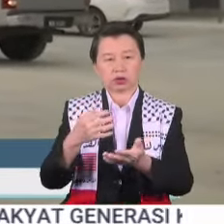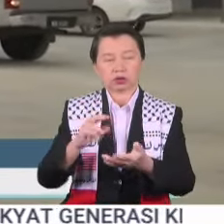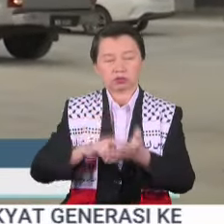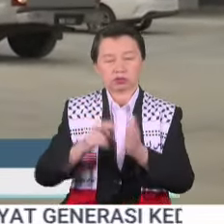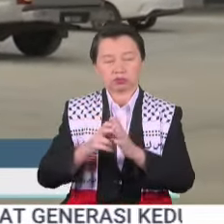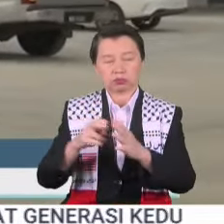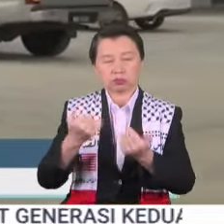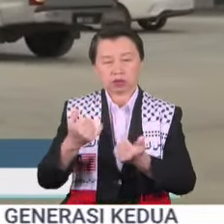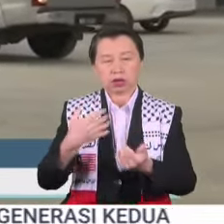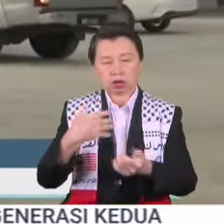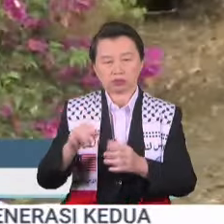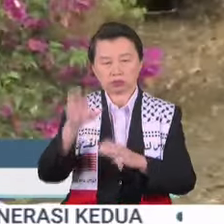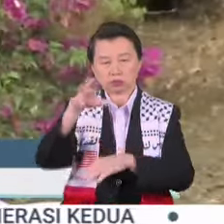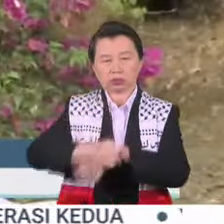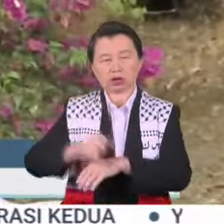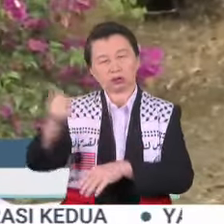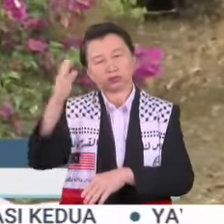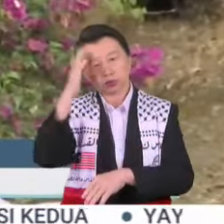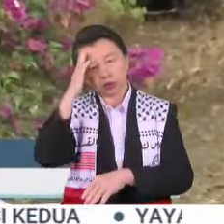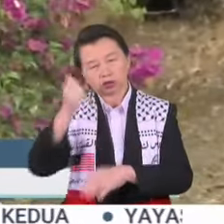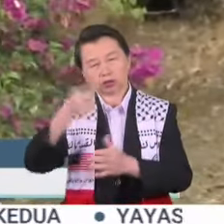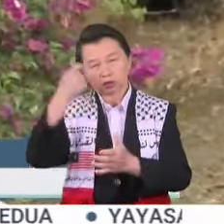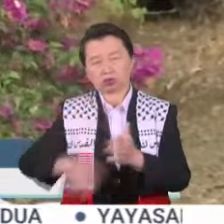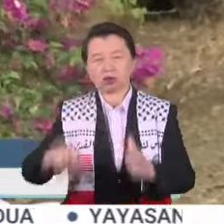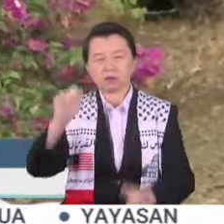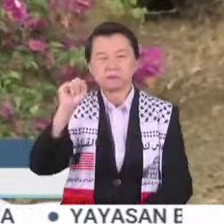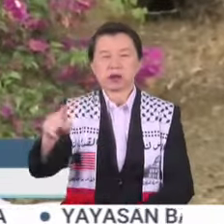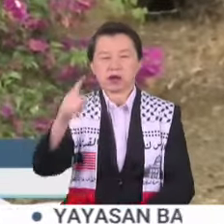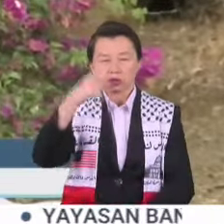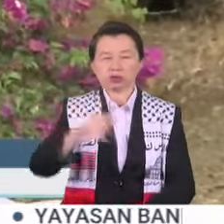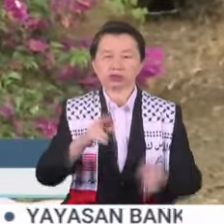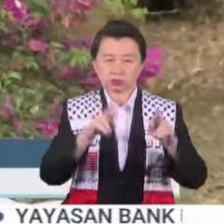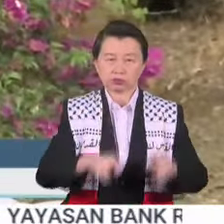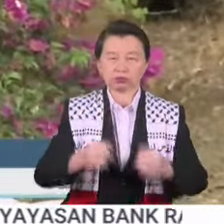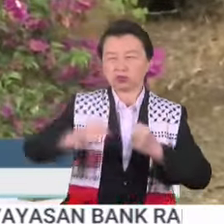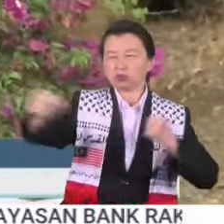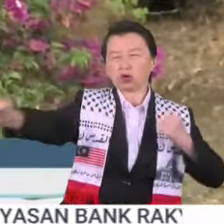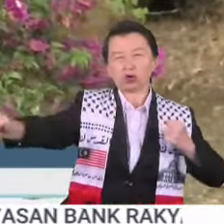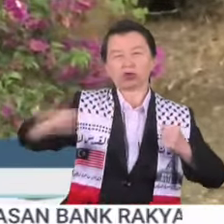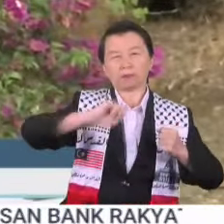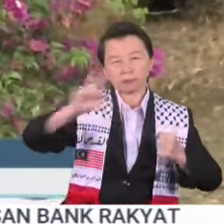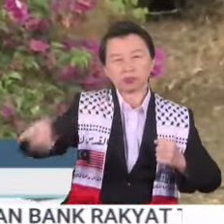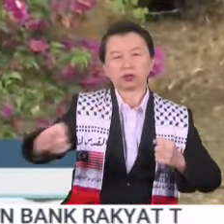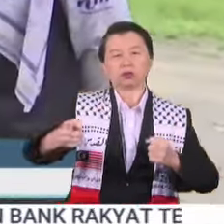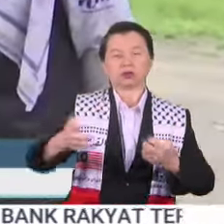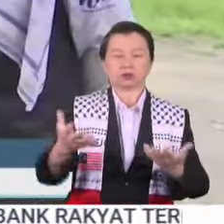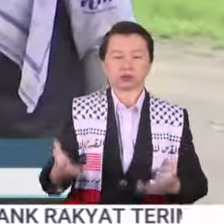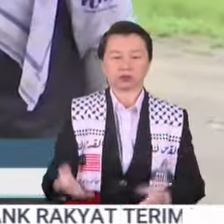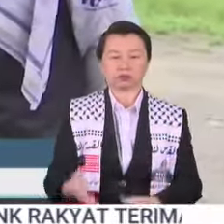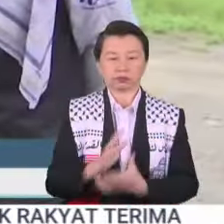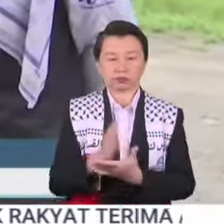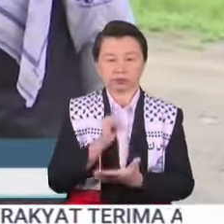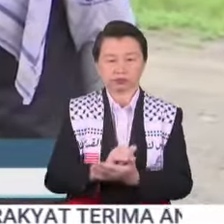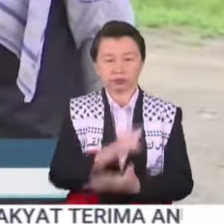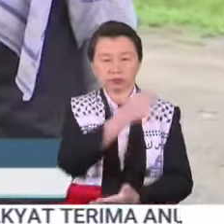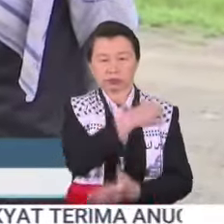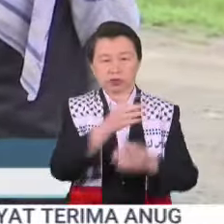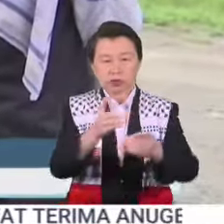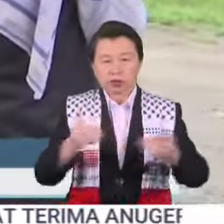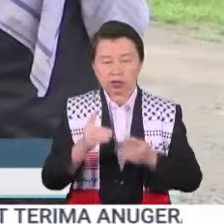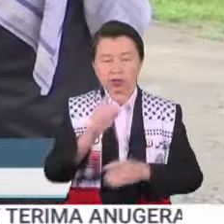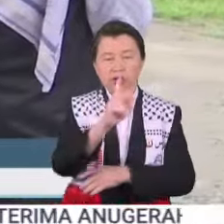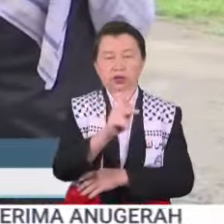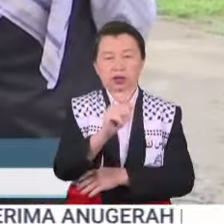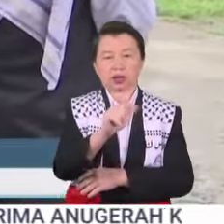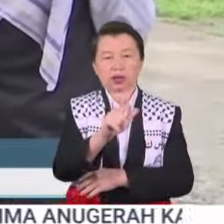tergendala, kami terpaksa bermalam dan kos itu sangat tinggi bagi penduduk jauh macam kami. Sementara itu, pegawai daerah